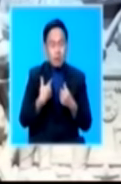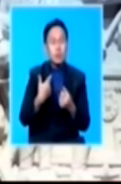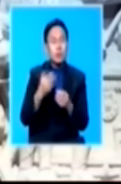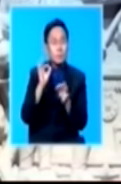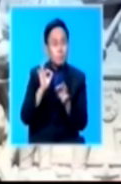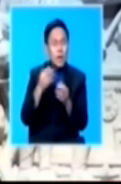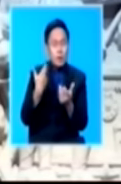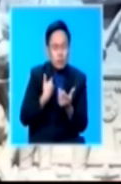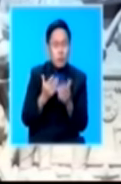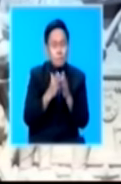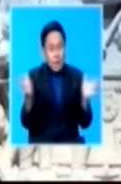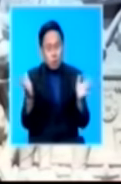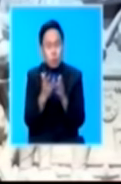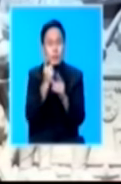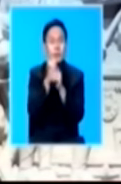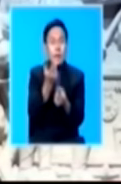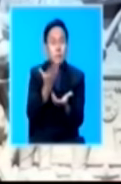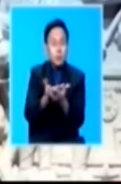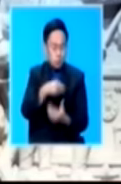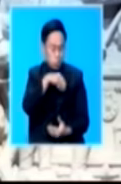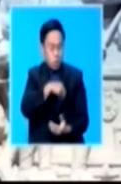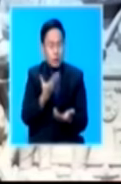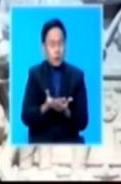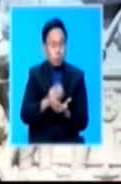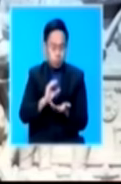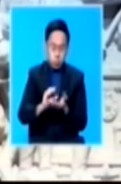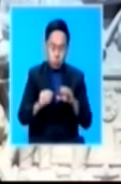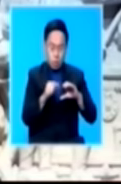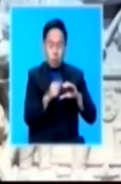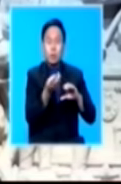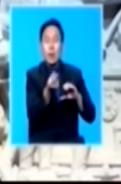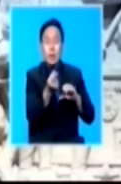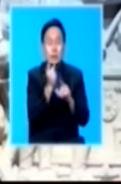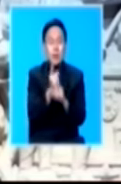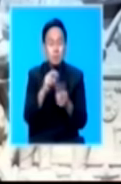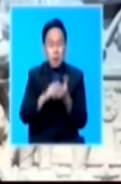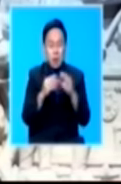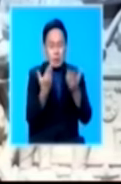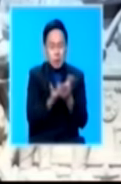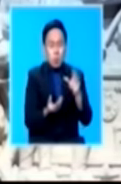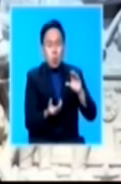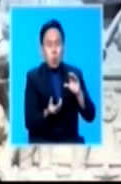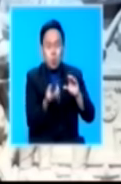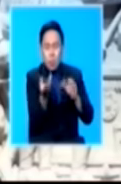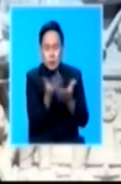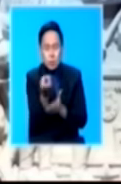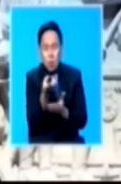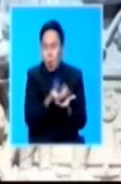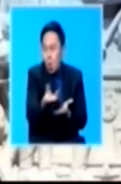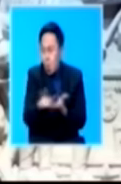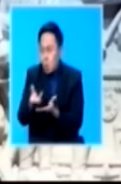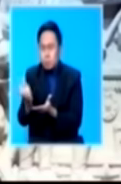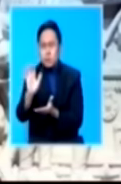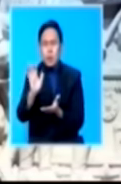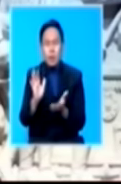อ้คนมีน้อยก็ต้องระวังตัวมีภูมิคุ้มกันเนี่ยมีผลมีความประมาณไอ้คนมีมากนะจะไปใช้มากกว่าเดิมก็ต้องเตรียมดูว่าเอ๊ะเราจะใช้มาก